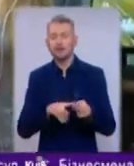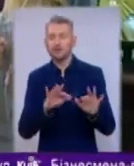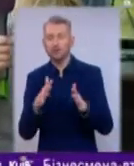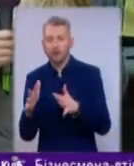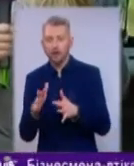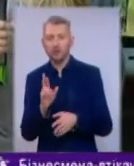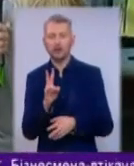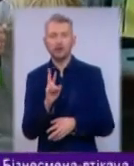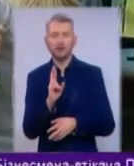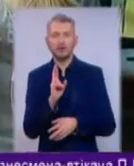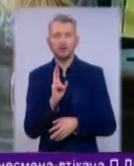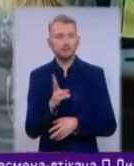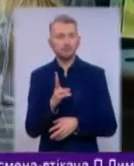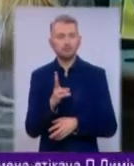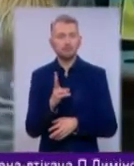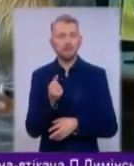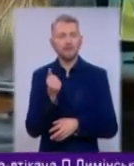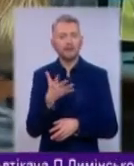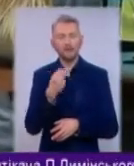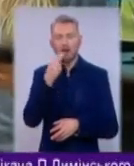та наскільки ефективно